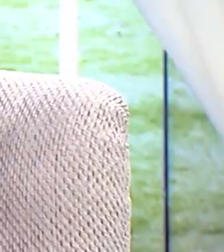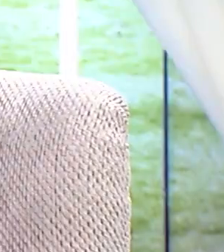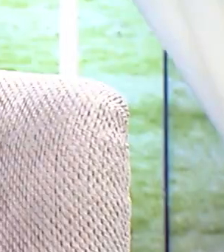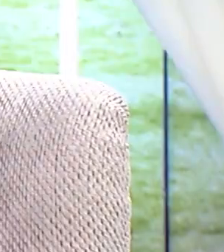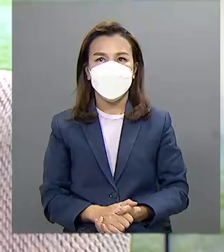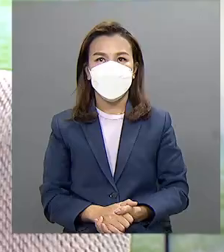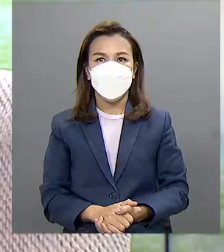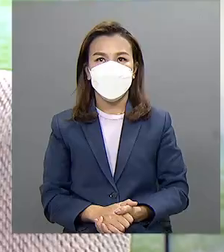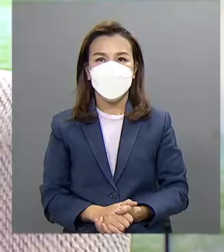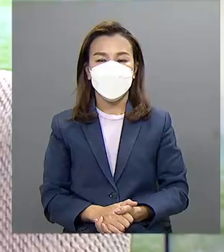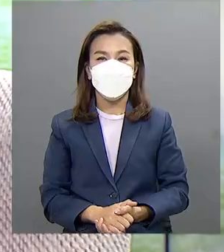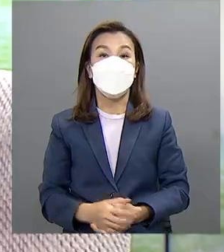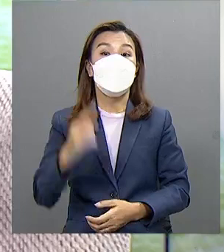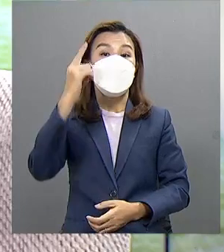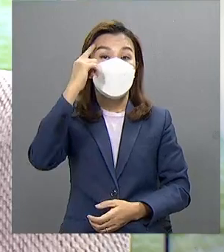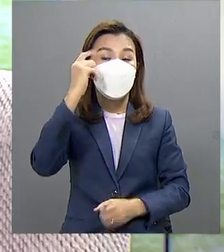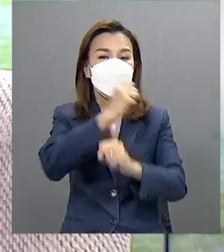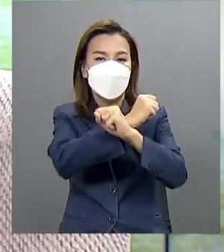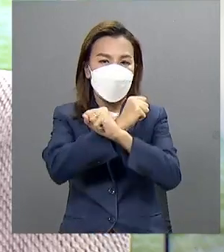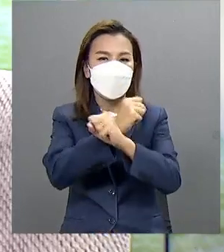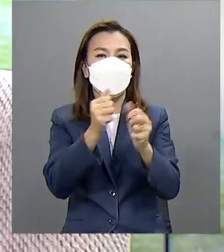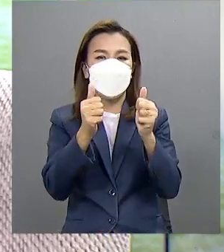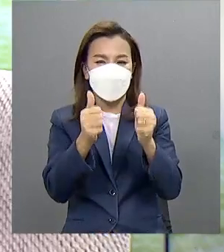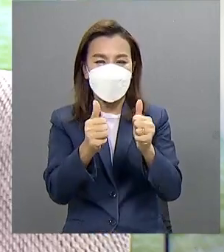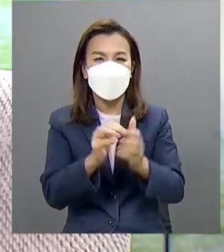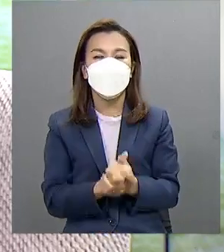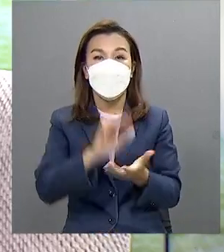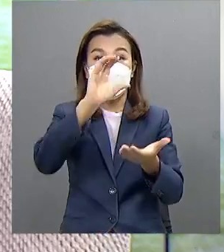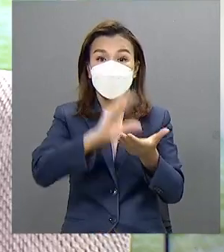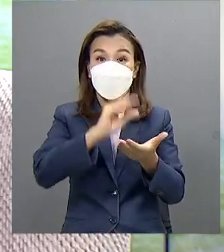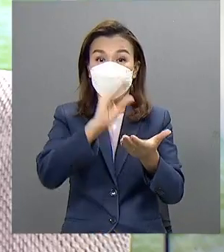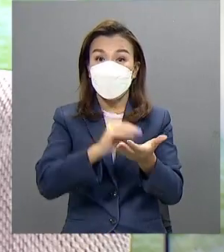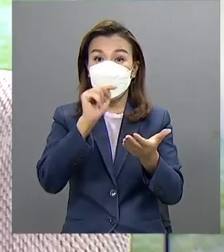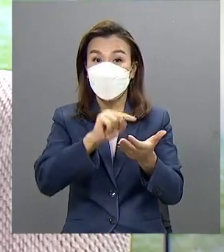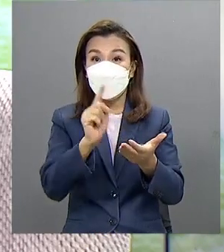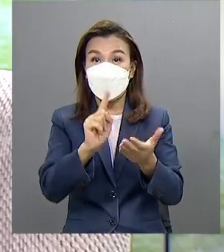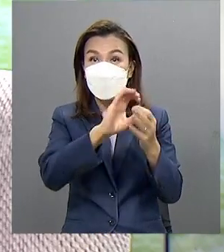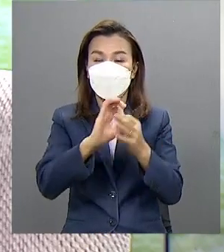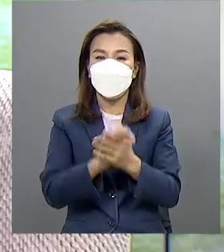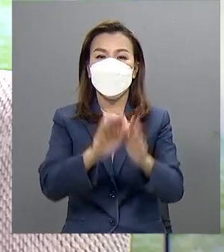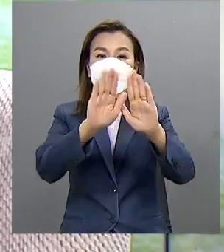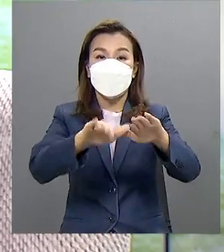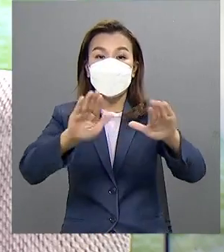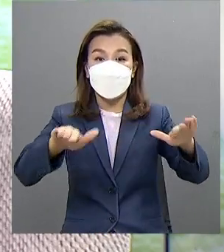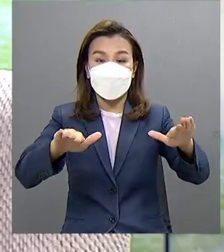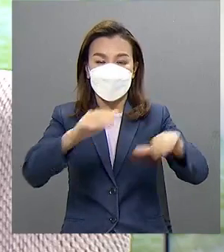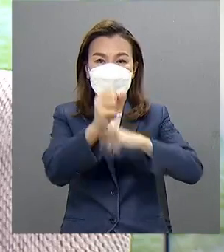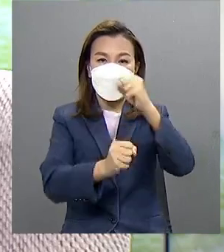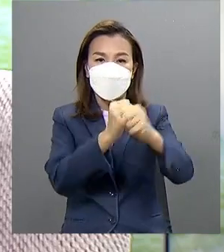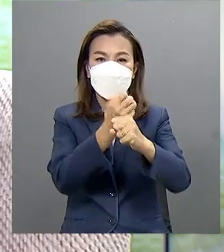รู้ทันกันได้ค่ะคุณผู้ชมคะจากข้อมูลสถิติรายงานจำนวนคดีเด็กและเยาวชนอายุต่ำกว่า18ปีของ